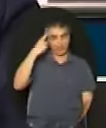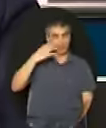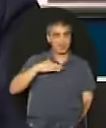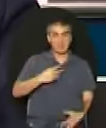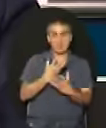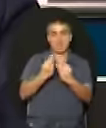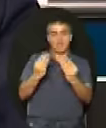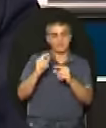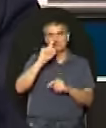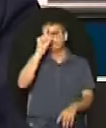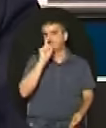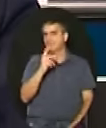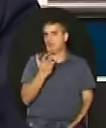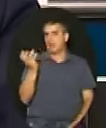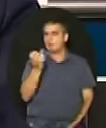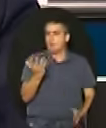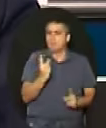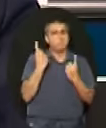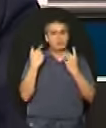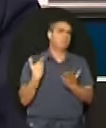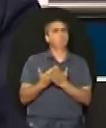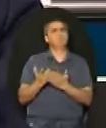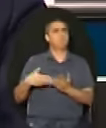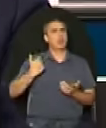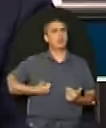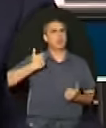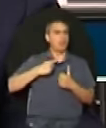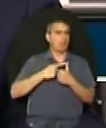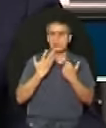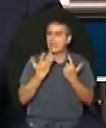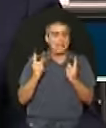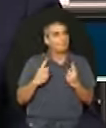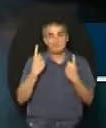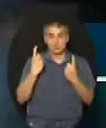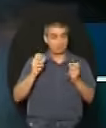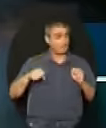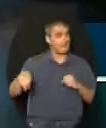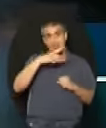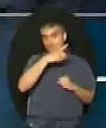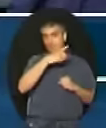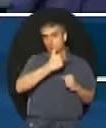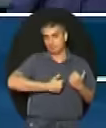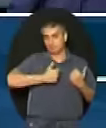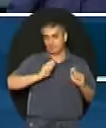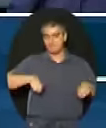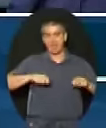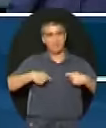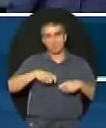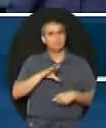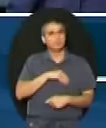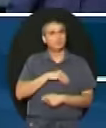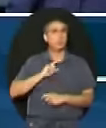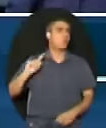יש שם הרבה מאוד סימני שאלה. איך הוא פתאום מוצא להיות דירקטור, ואיך פתאום בעלי הבית, וזה הדבר החשוב בעיניי,